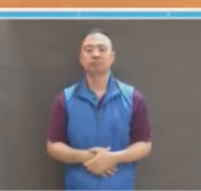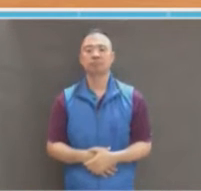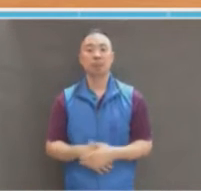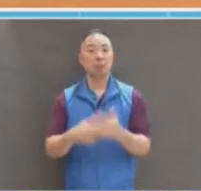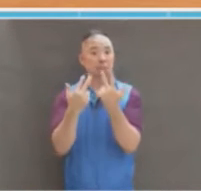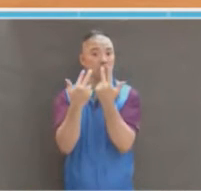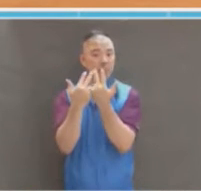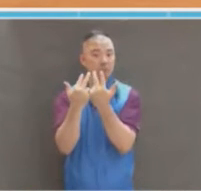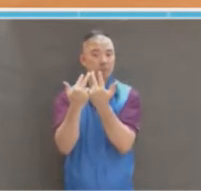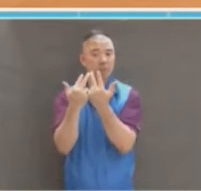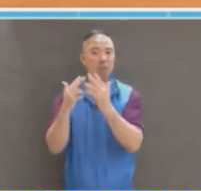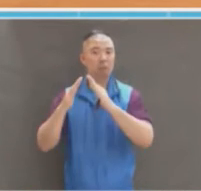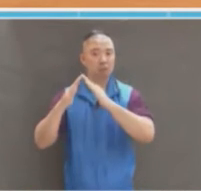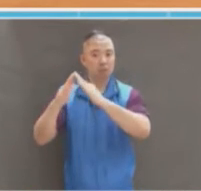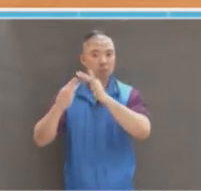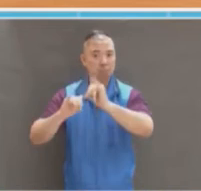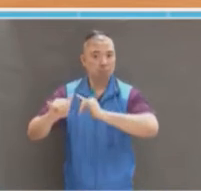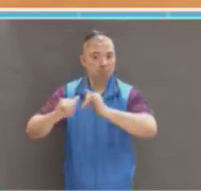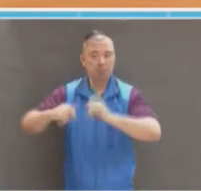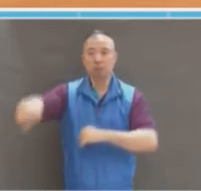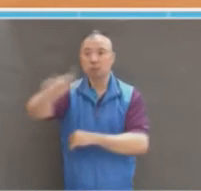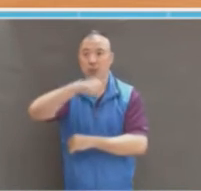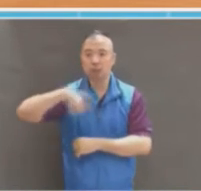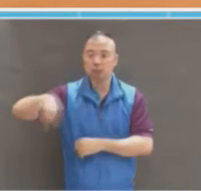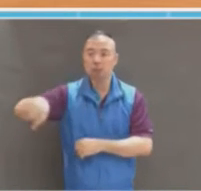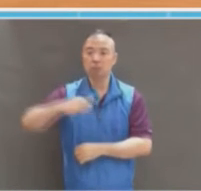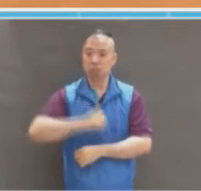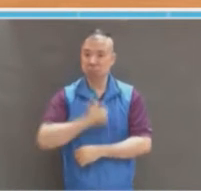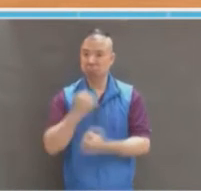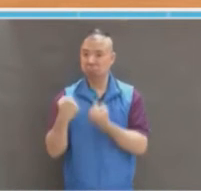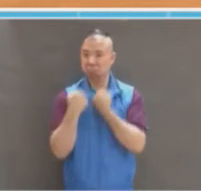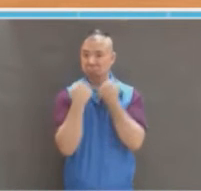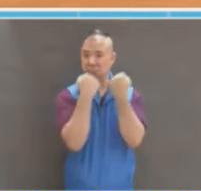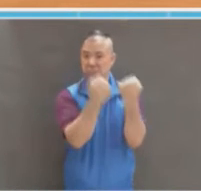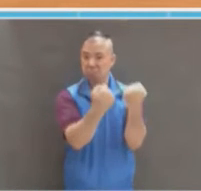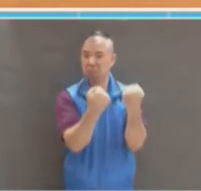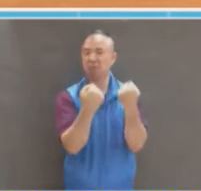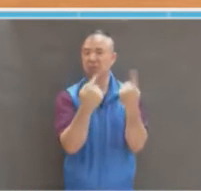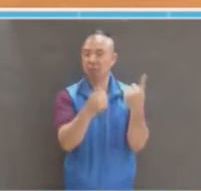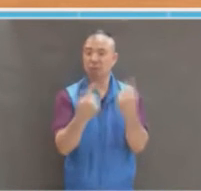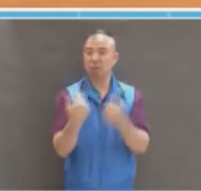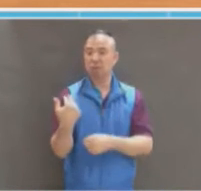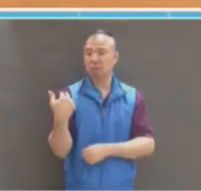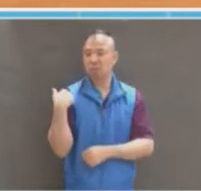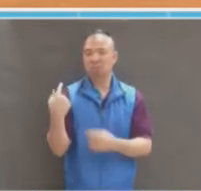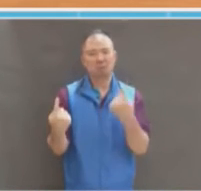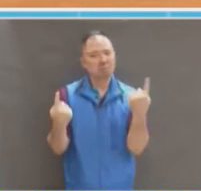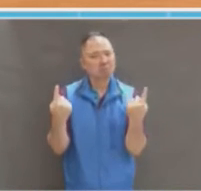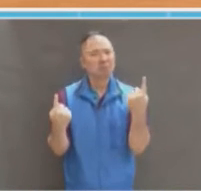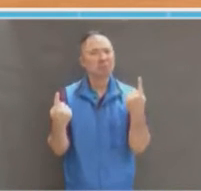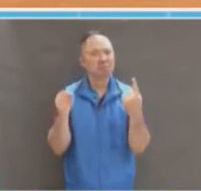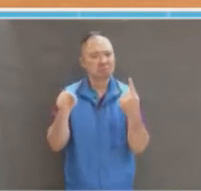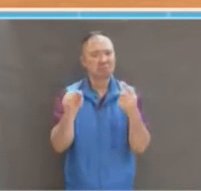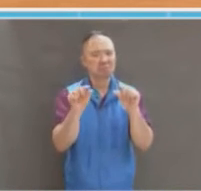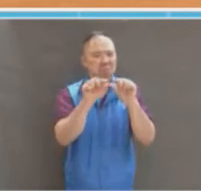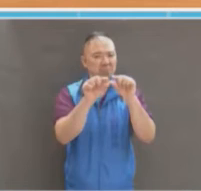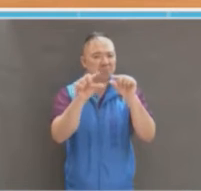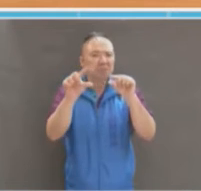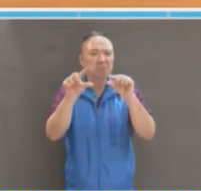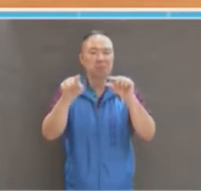16.7%， 这样的 16.7%， 我都 不得不非常的担心我们市民朋